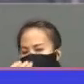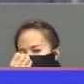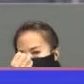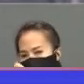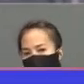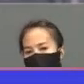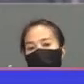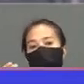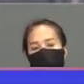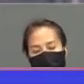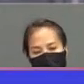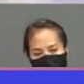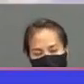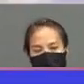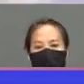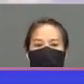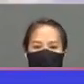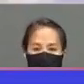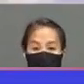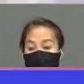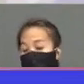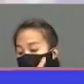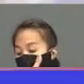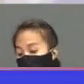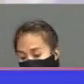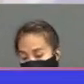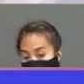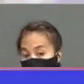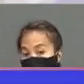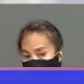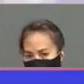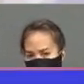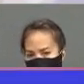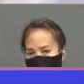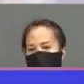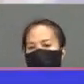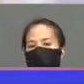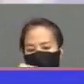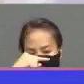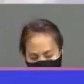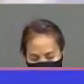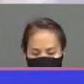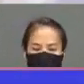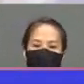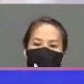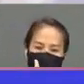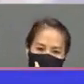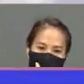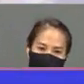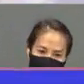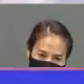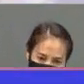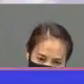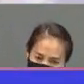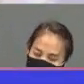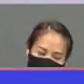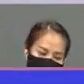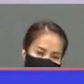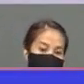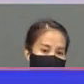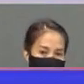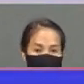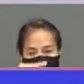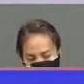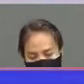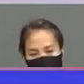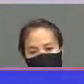หรือว่าออกวอนะคะก็จะมีการรายงานว่าจะมีการอนุมัติเนี่ยภายในปี 2567ก็เหลืออีก